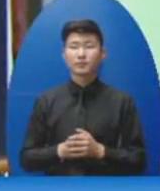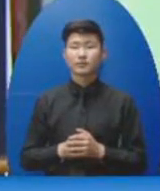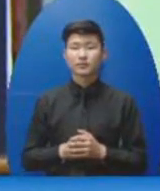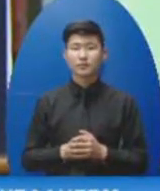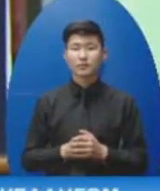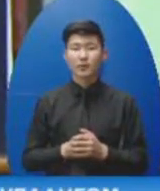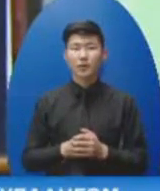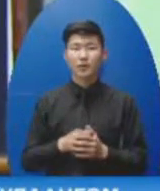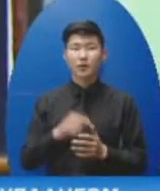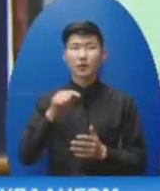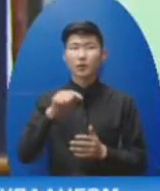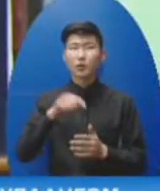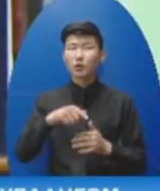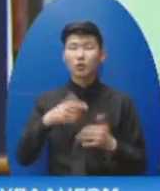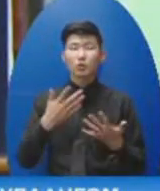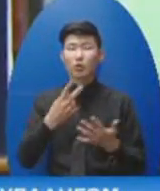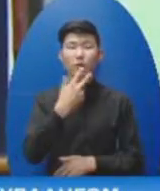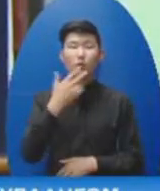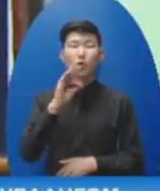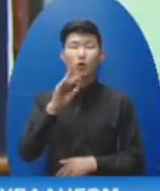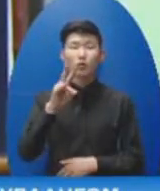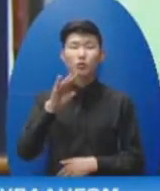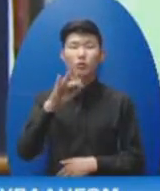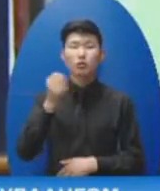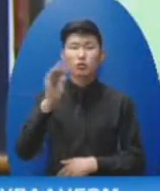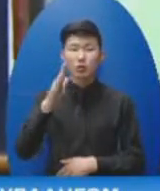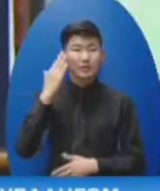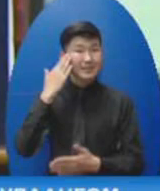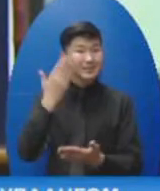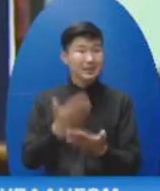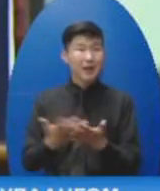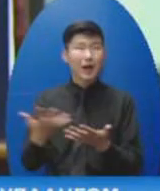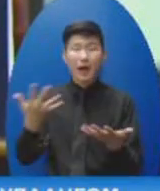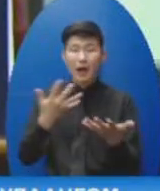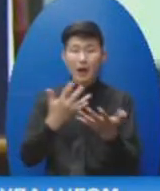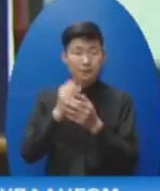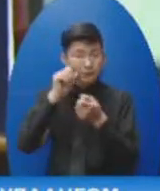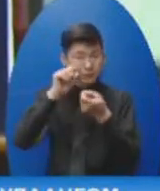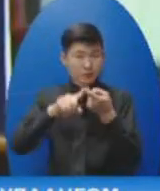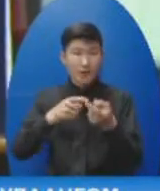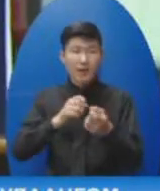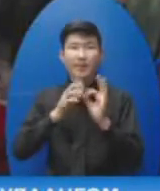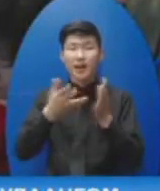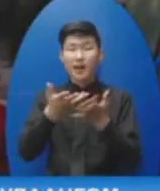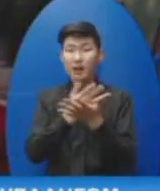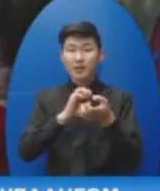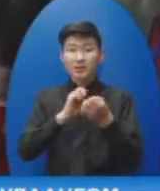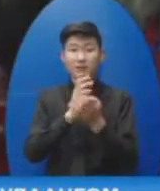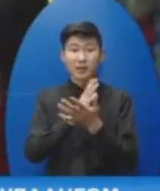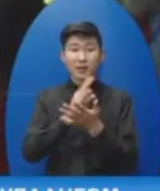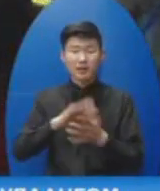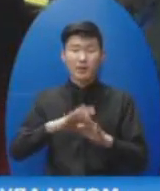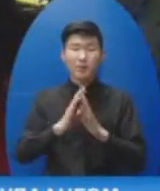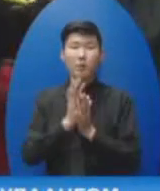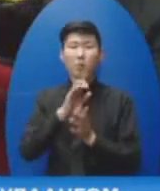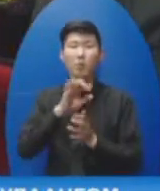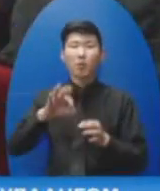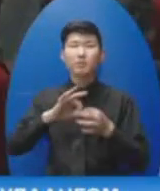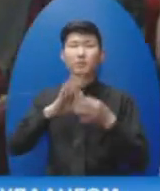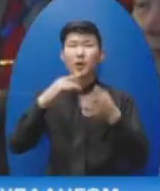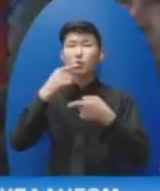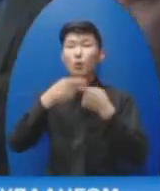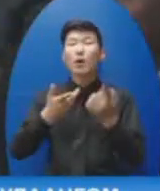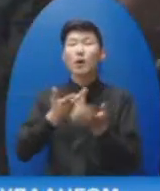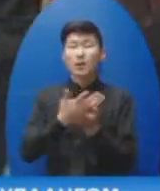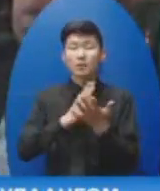Өнөөдөр болохоор 2023 оны төсөвт одоо санал авахаар олон нийтийн нээлттэй хилцүүлэг хийж байгаа тийм. Тэгэхээр энд болохоор мэдээж бомбын сэргэлтийн тухай ярьж байна.